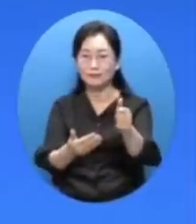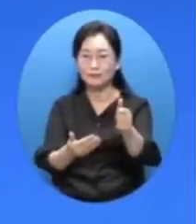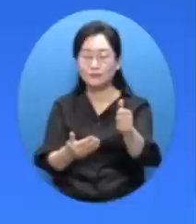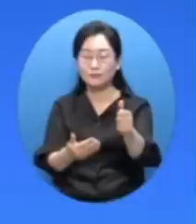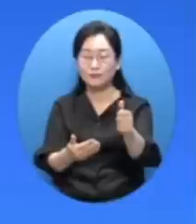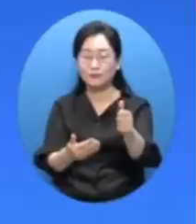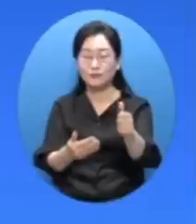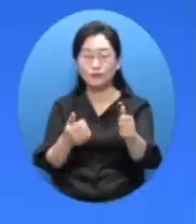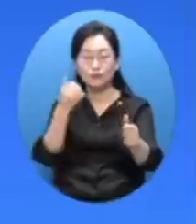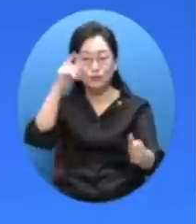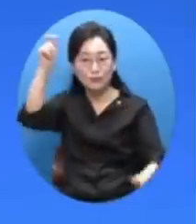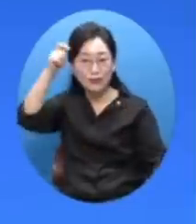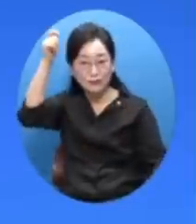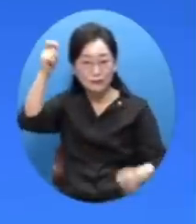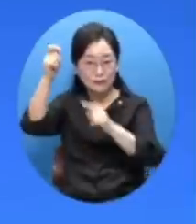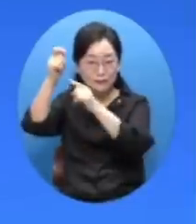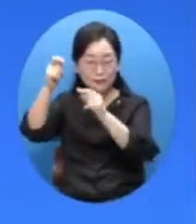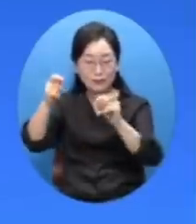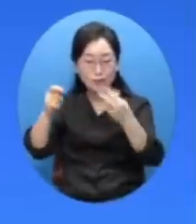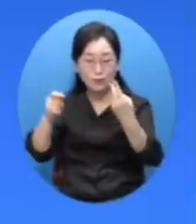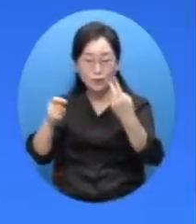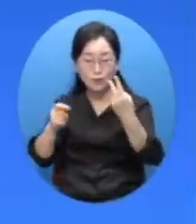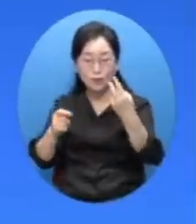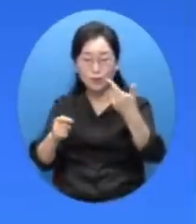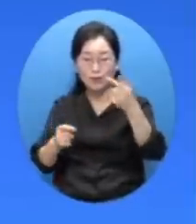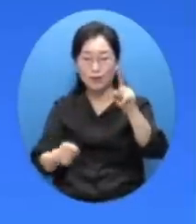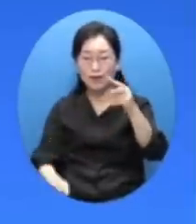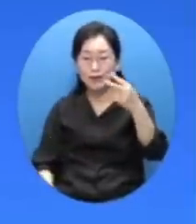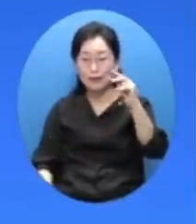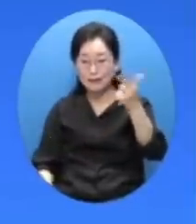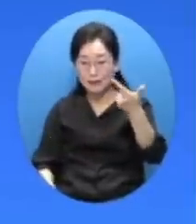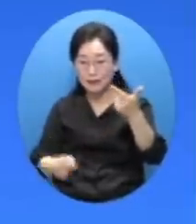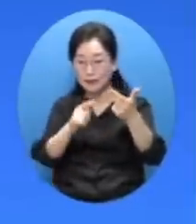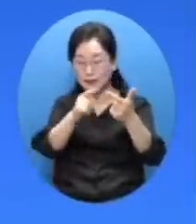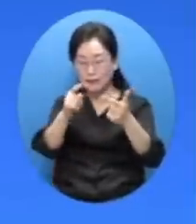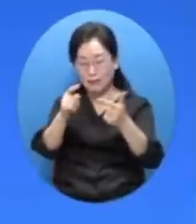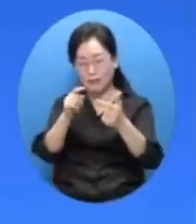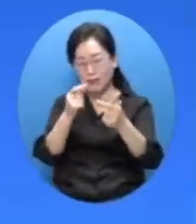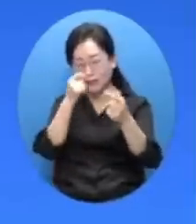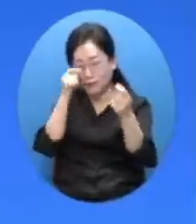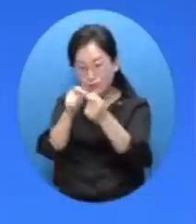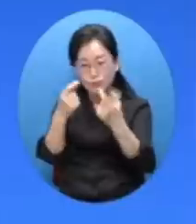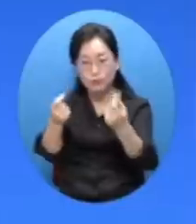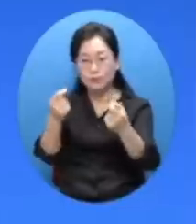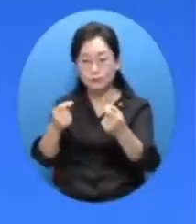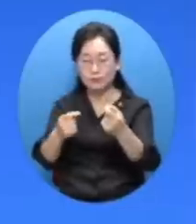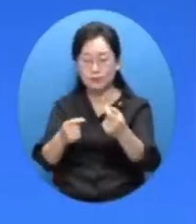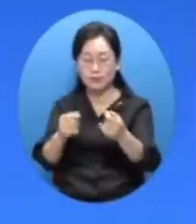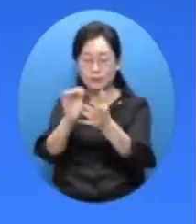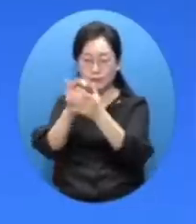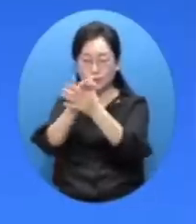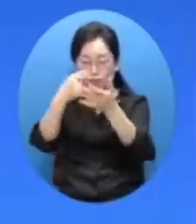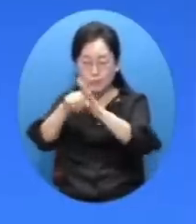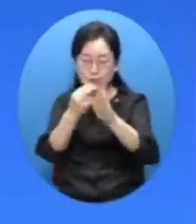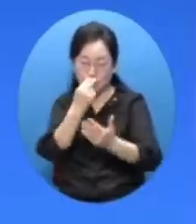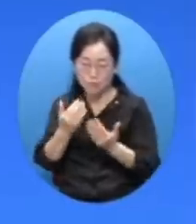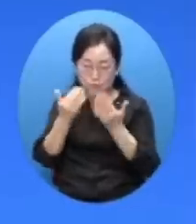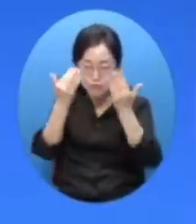요나단이 다윗을 사랑한 것처럼 친구를 위해서 자기 목숨을 내놓을 수 있을 정도로 그 같은 뜨거운 사랑의 열정을 갖게